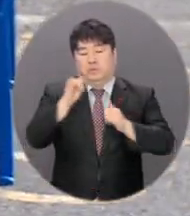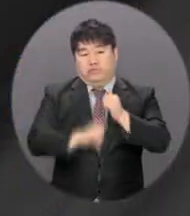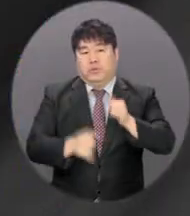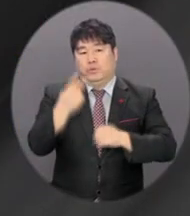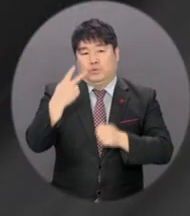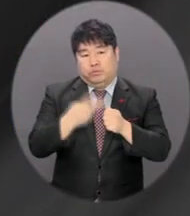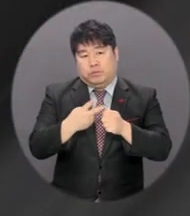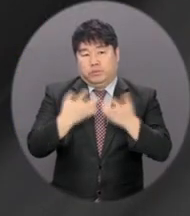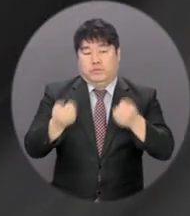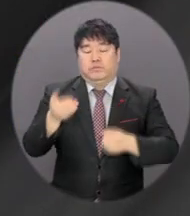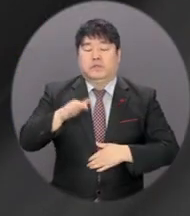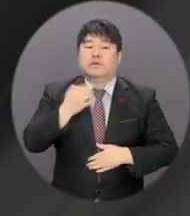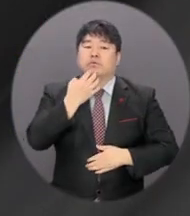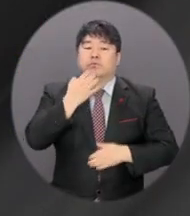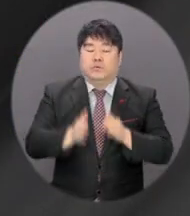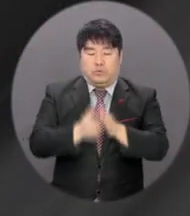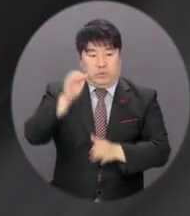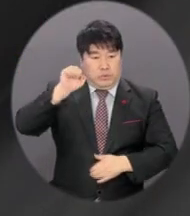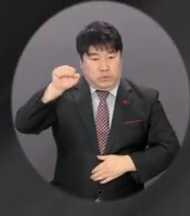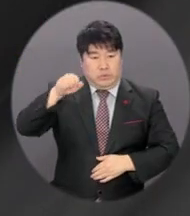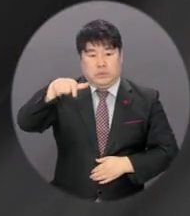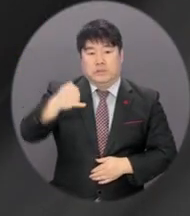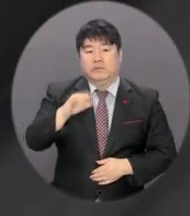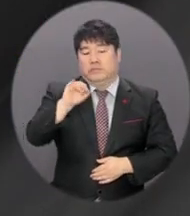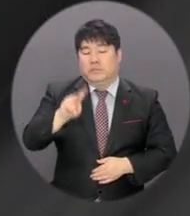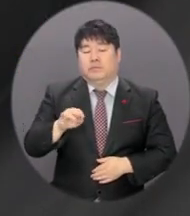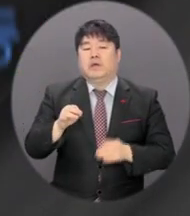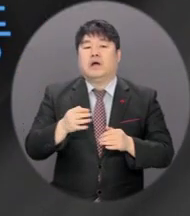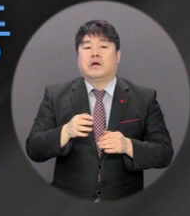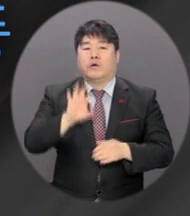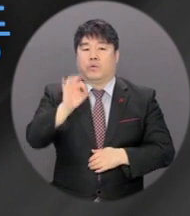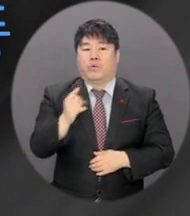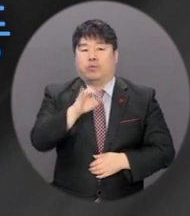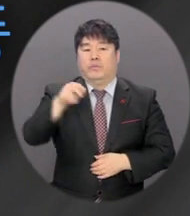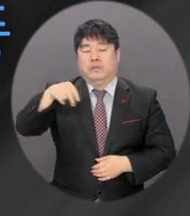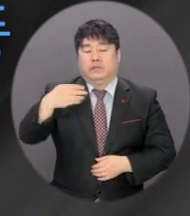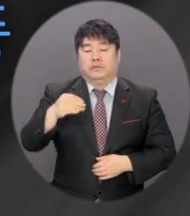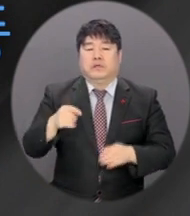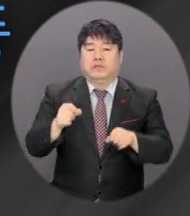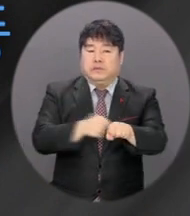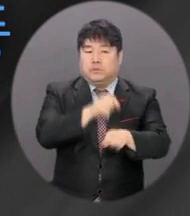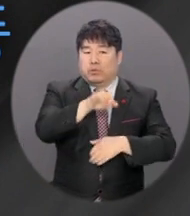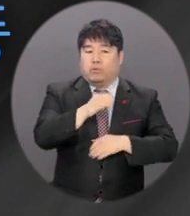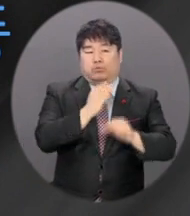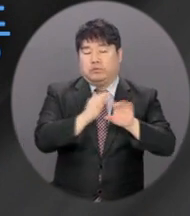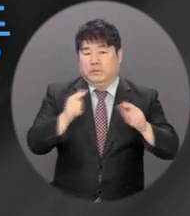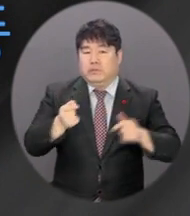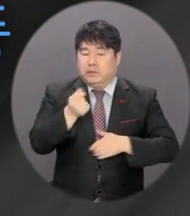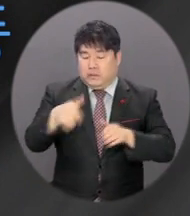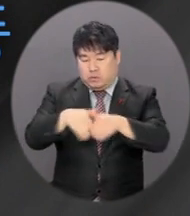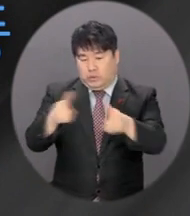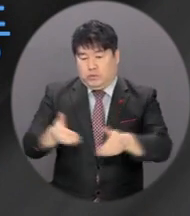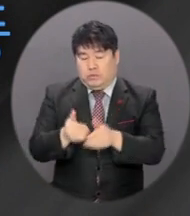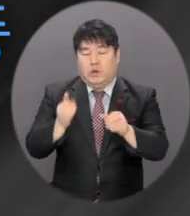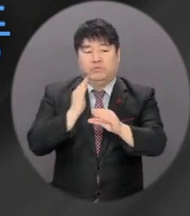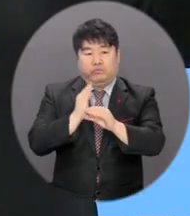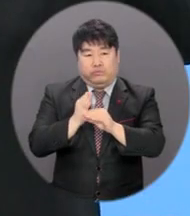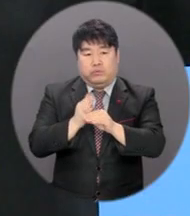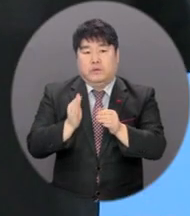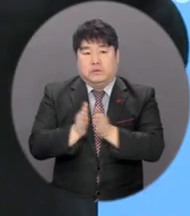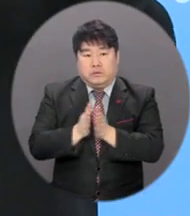많은데 서울 도심 집회와 금양 오피스텔 등 특정 공간 중심이 아닌 소규모 모임에서 비롯됐다는 점이